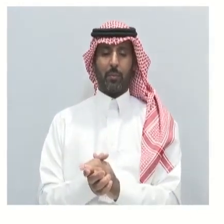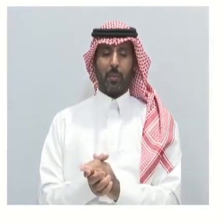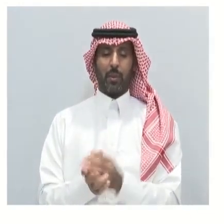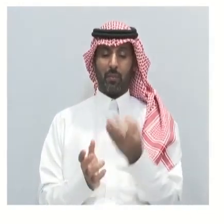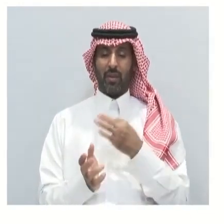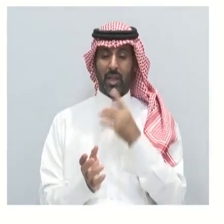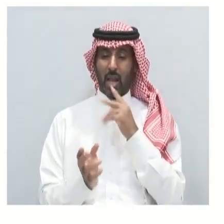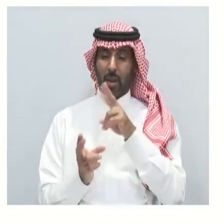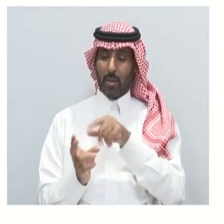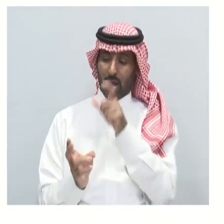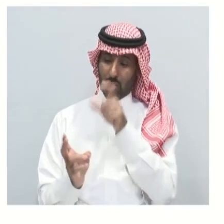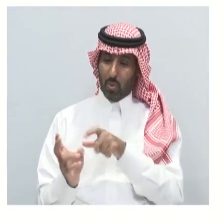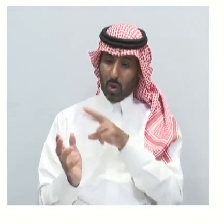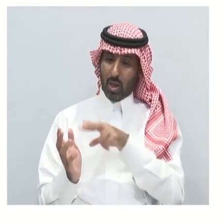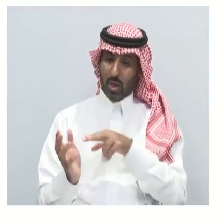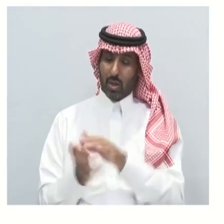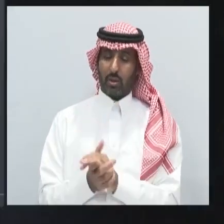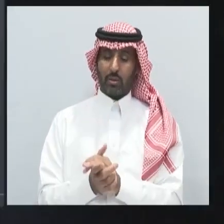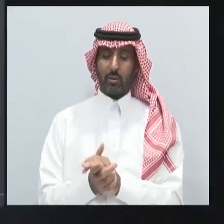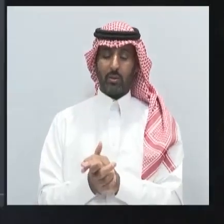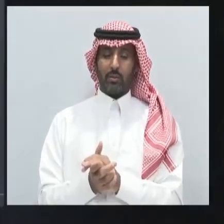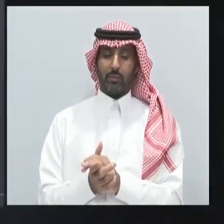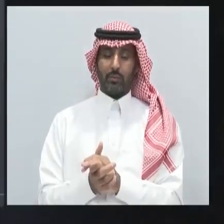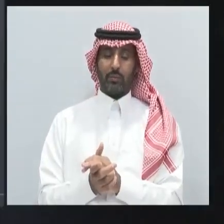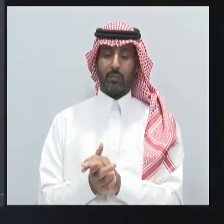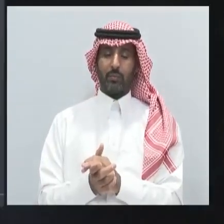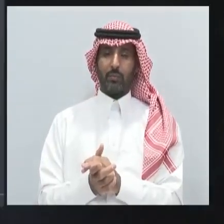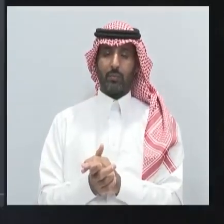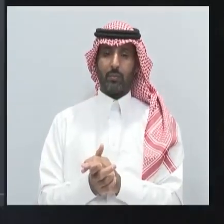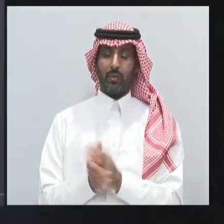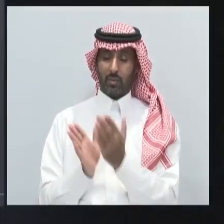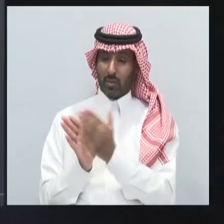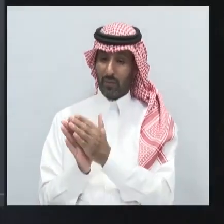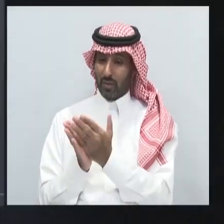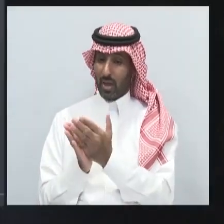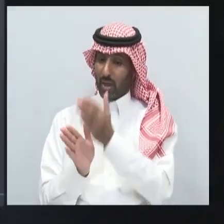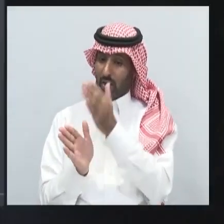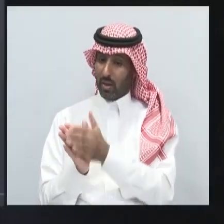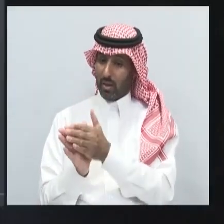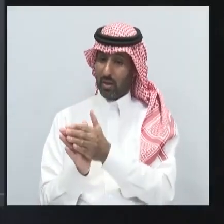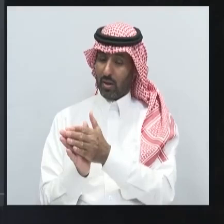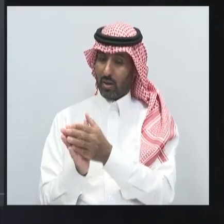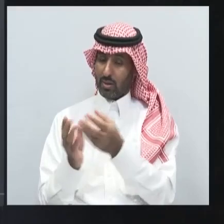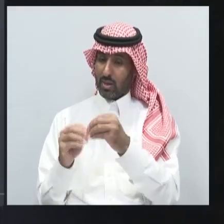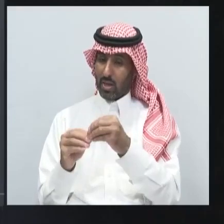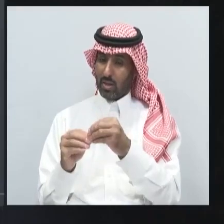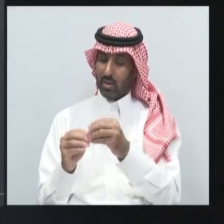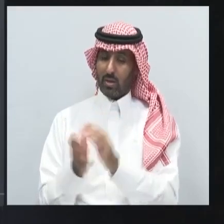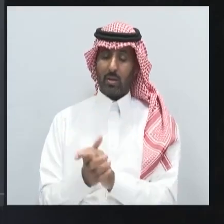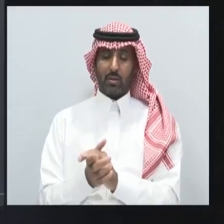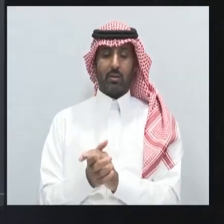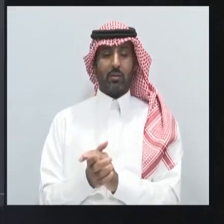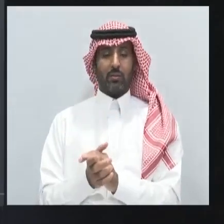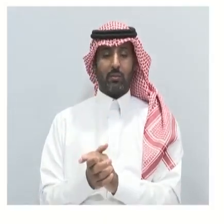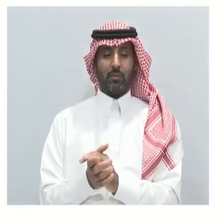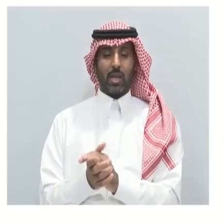للبحث والقارئ طبعا من امثله ملاحق الملاحق التي يحتويه في هنا في هذه الفقره او هذه